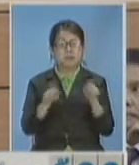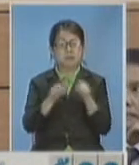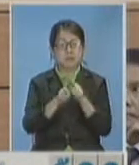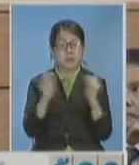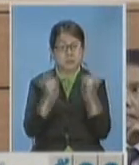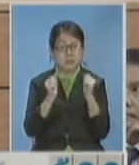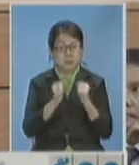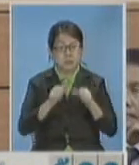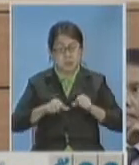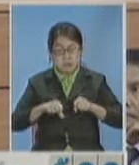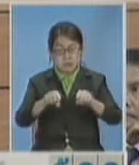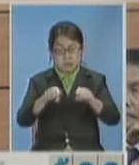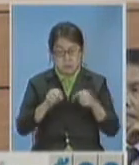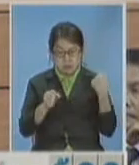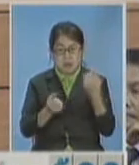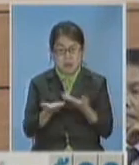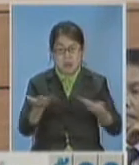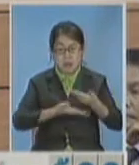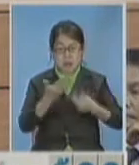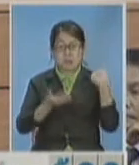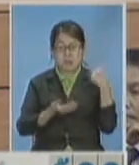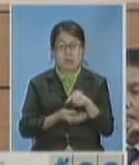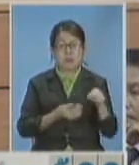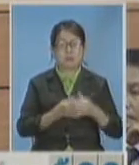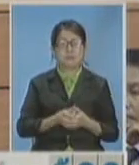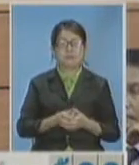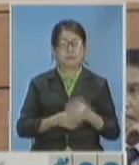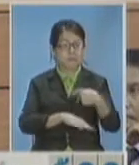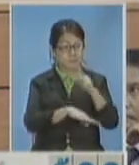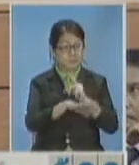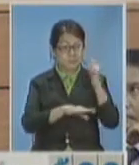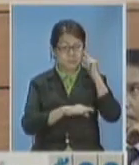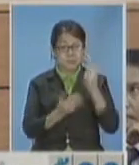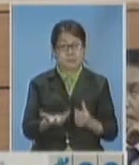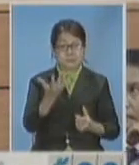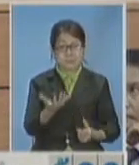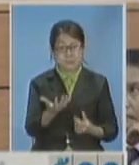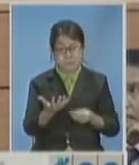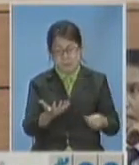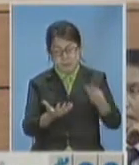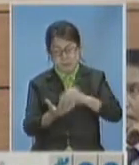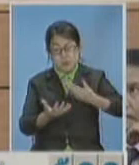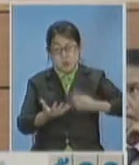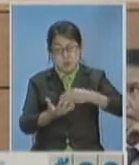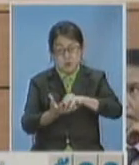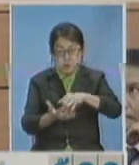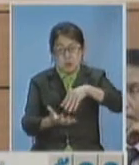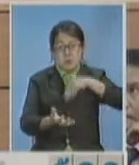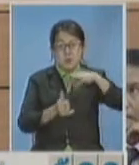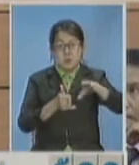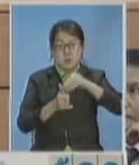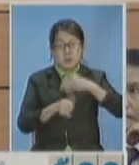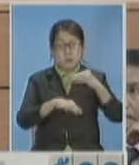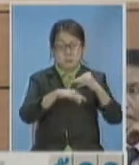ค้าหลายแห่งท่านประธานครับก่อให้เกิดสารก่อมะเร็ง